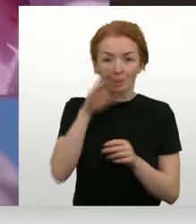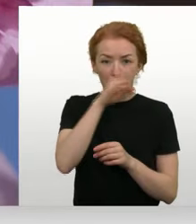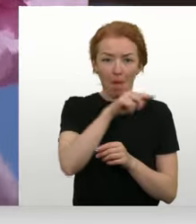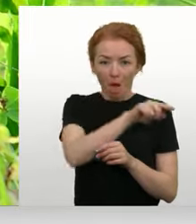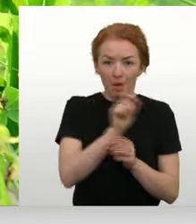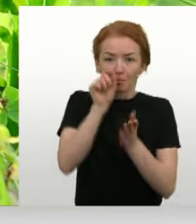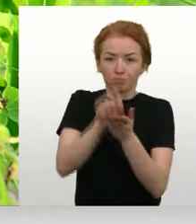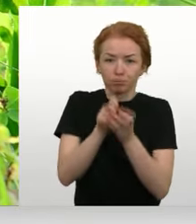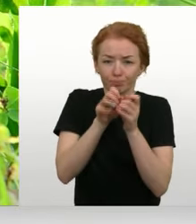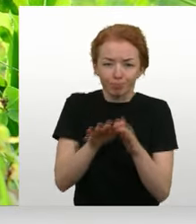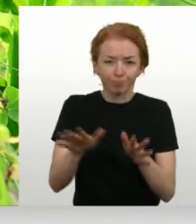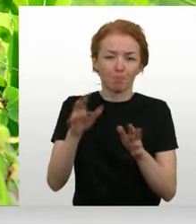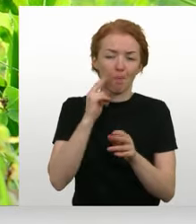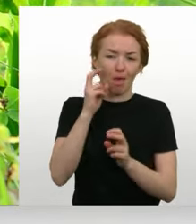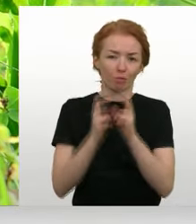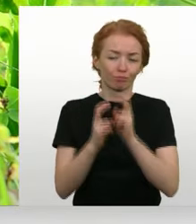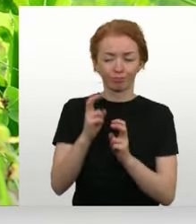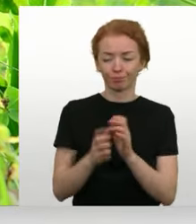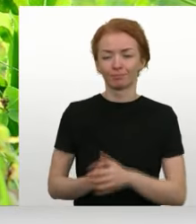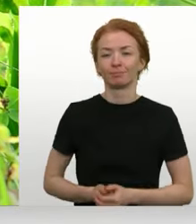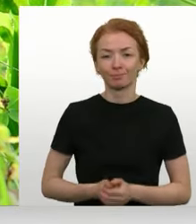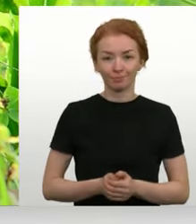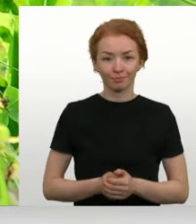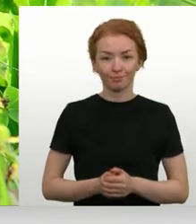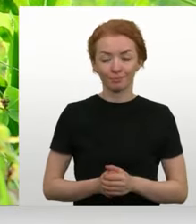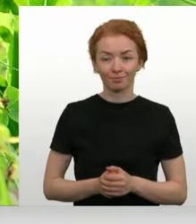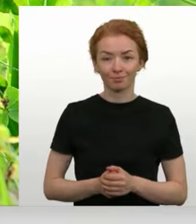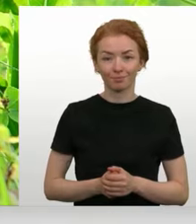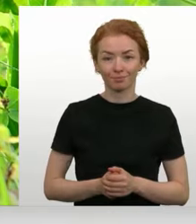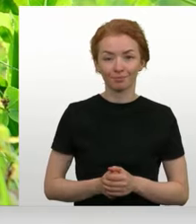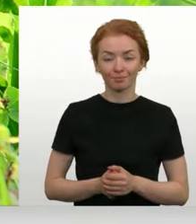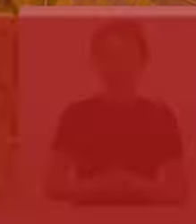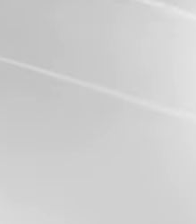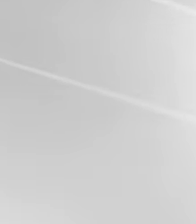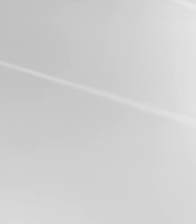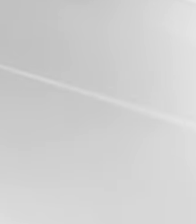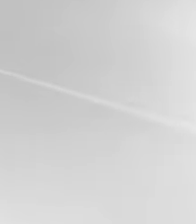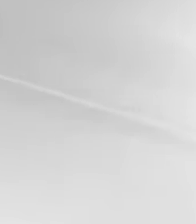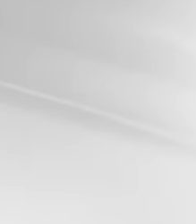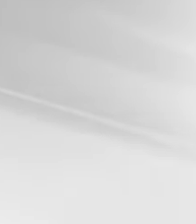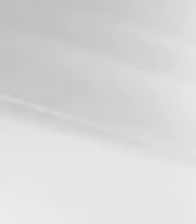aputeksnēt augus. Ilze Daukanta Stērģe, Igors Šolts, Zemgales reģionālā televīzija.